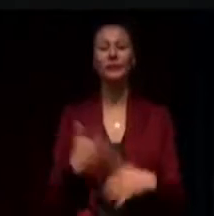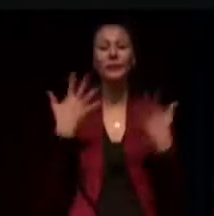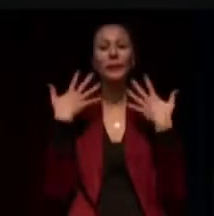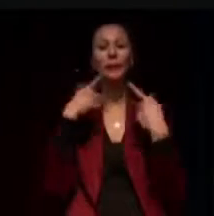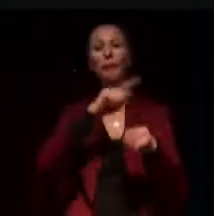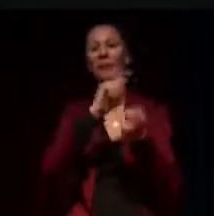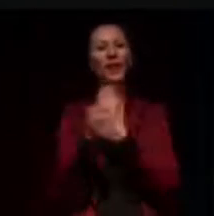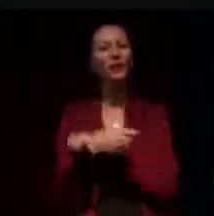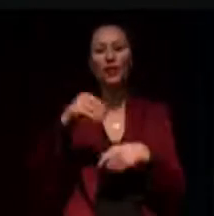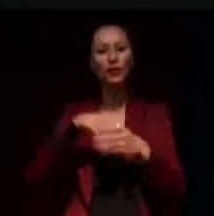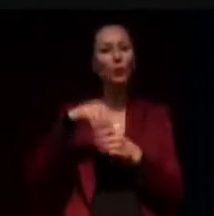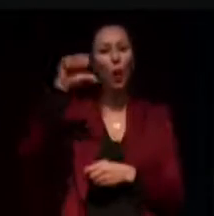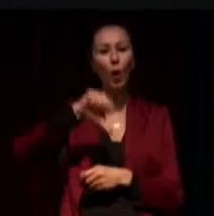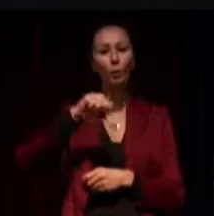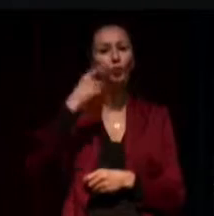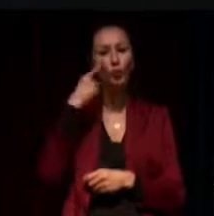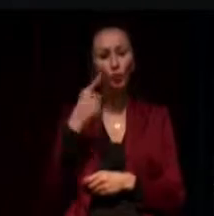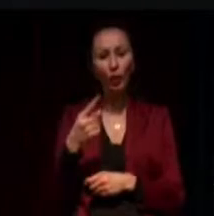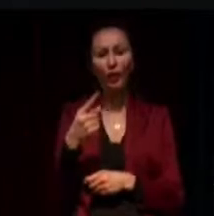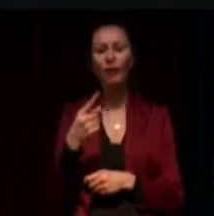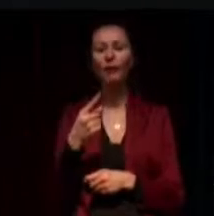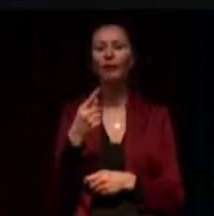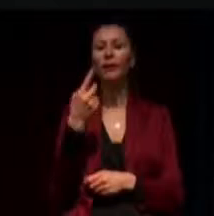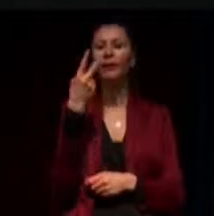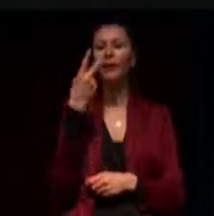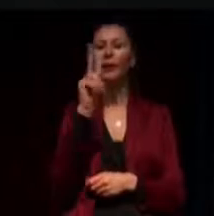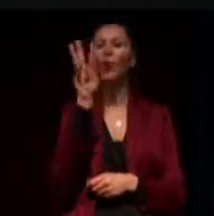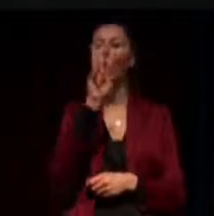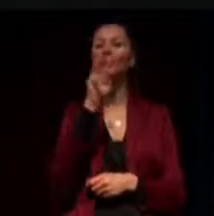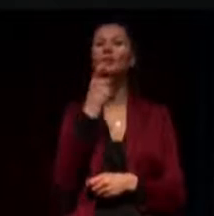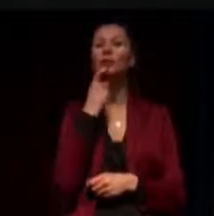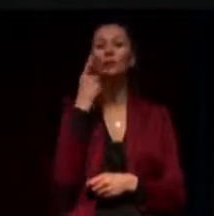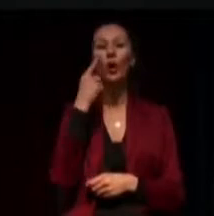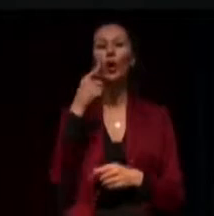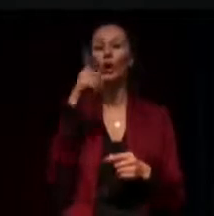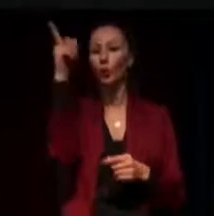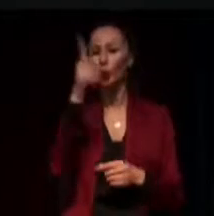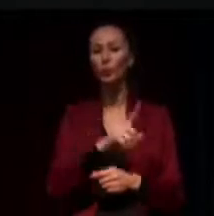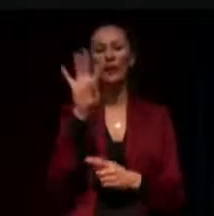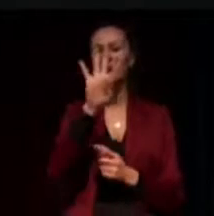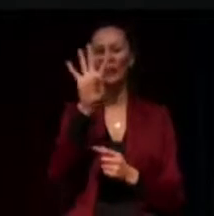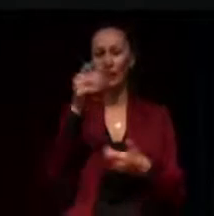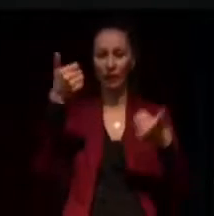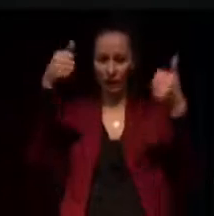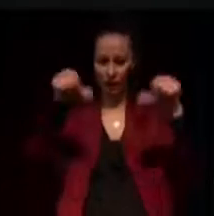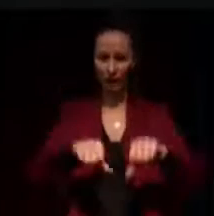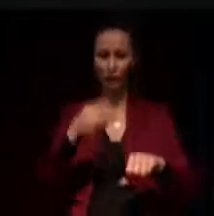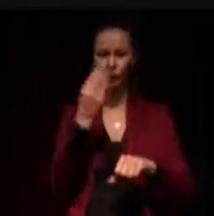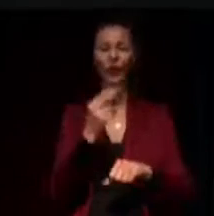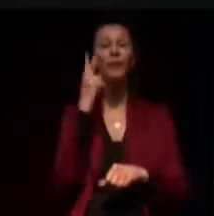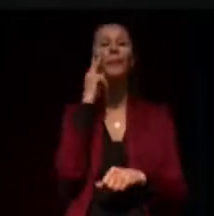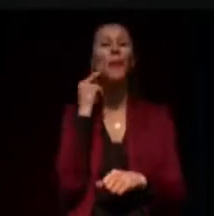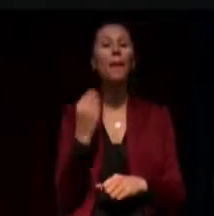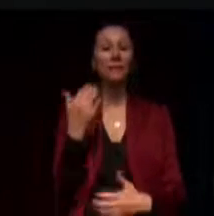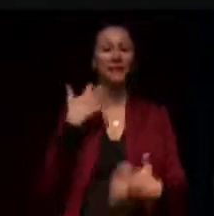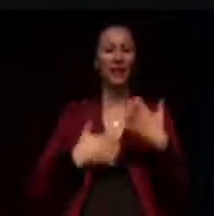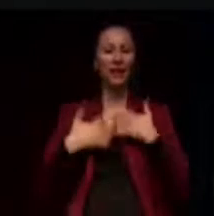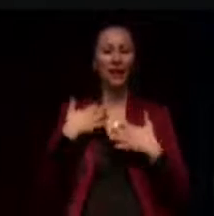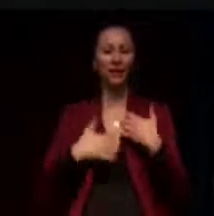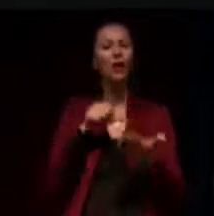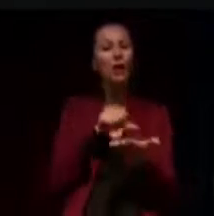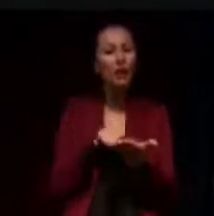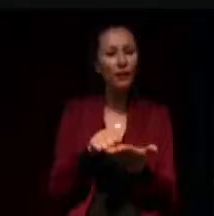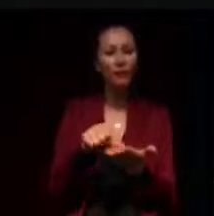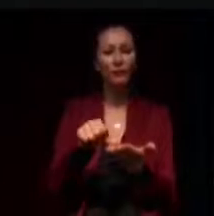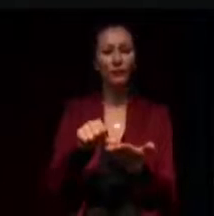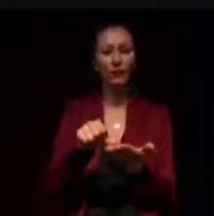İklim değişikliğinin olumsuz etkilerine karşı karbon salınımı 2030 yılına kadar %40 azaltılacak arkadaşlar. Temiz enerji, her